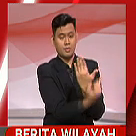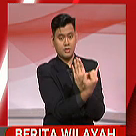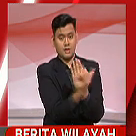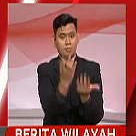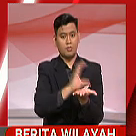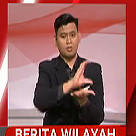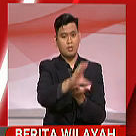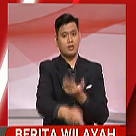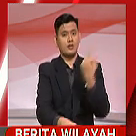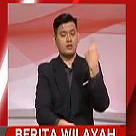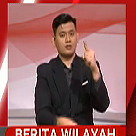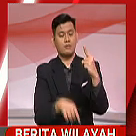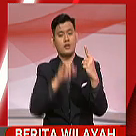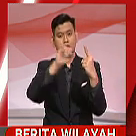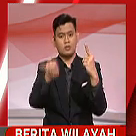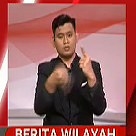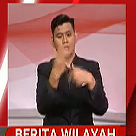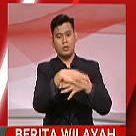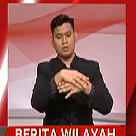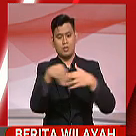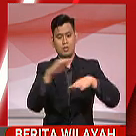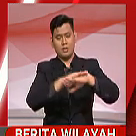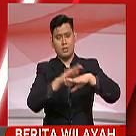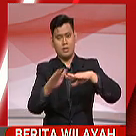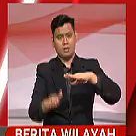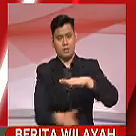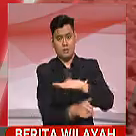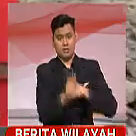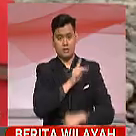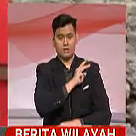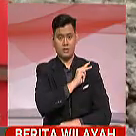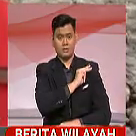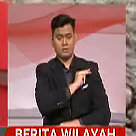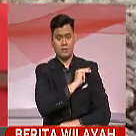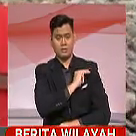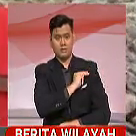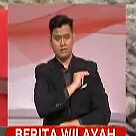kos RM11 juta di bawah Kementerian Kerja Raya.